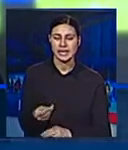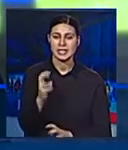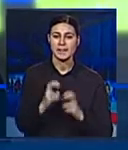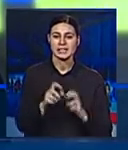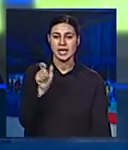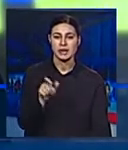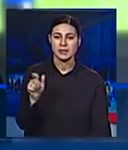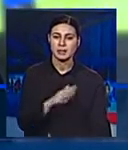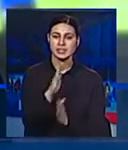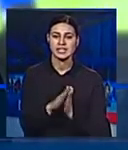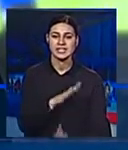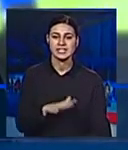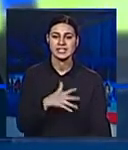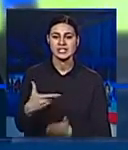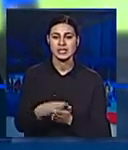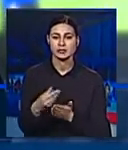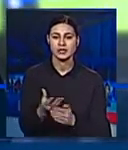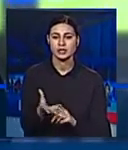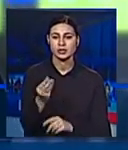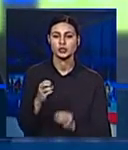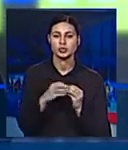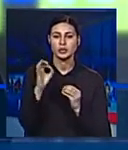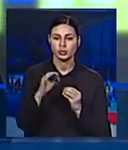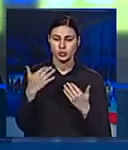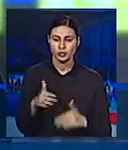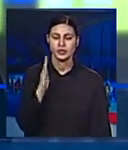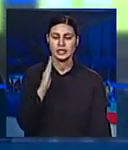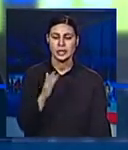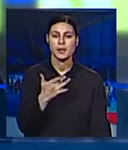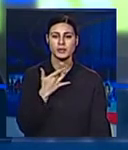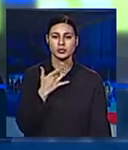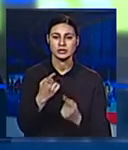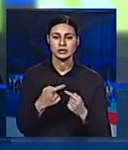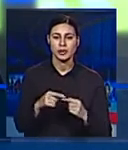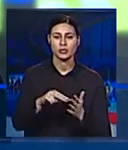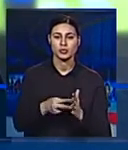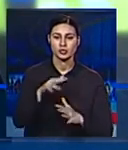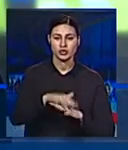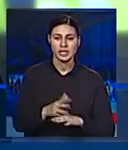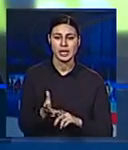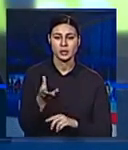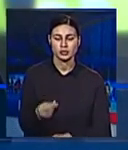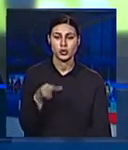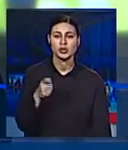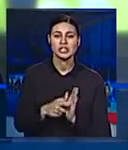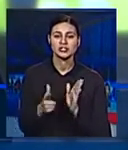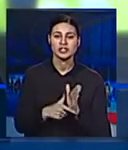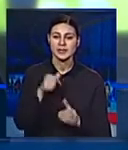მთლიან საქართველოში ამოღებული საშემოსავლო გადასახადის 15% უკვე მიემართება მუნიციპალურ ბიუჯეტებში. ჩვენ ახლა მუშაობთ, რომ 2017